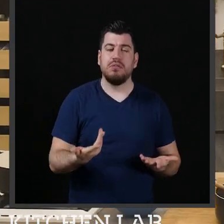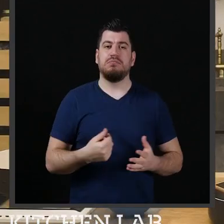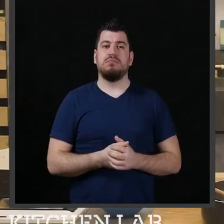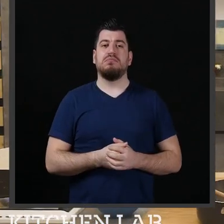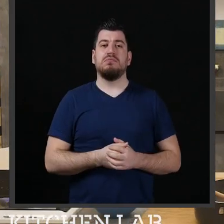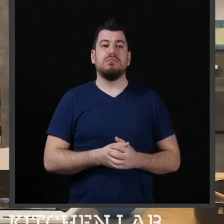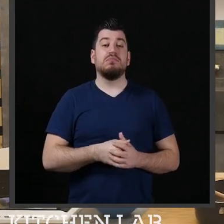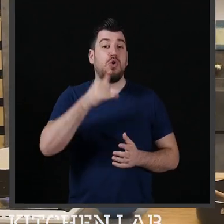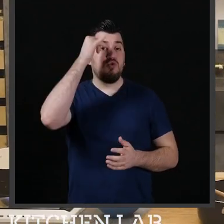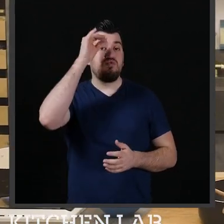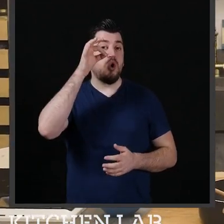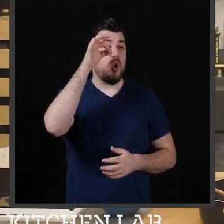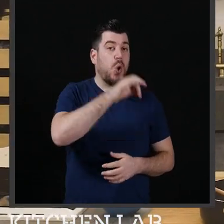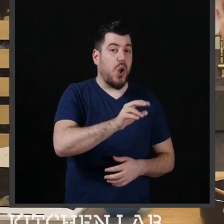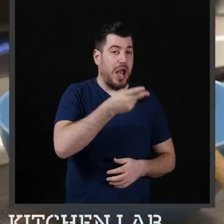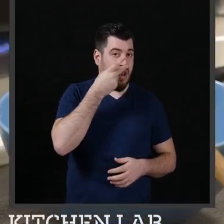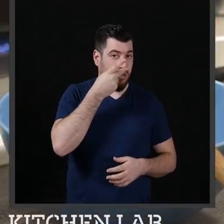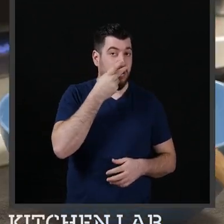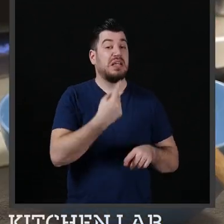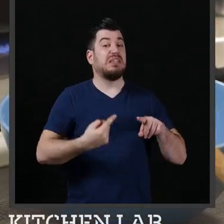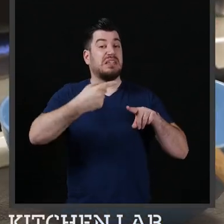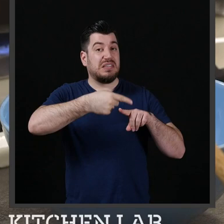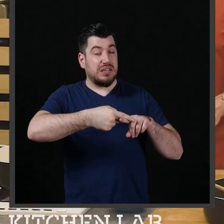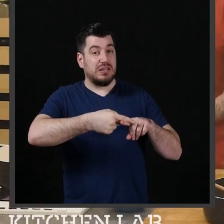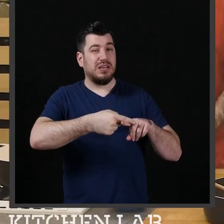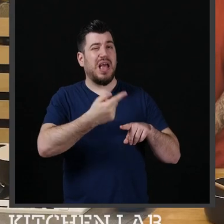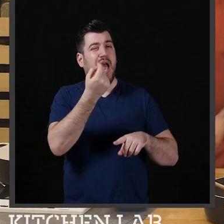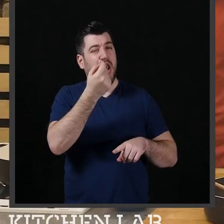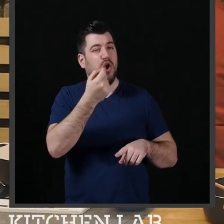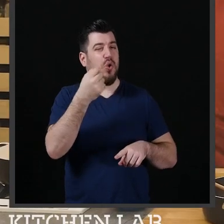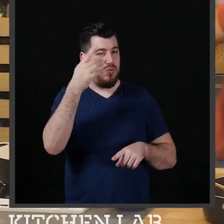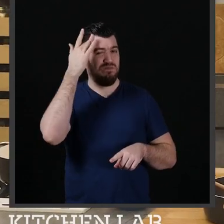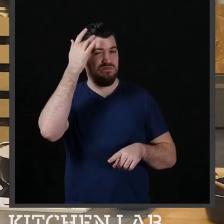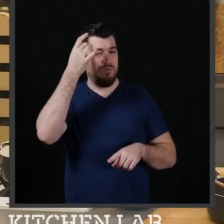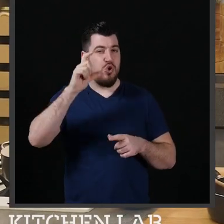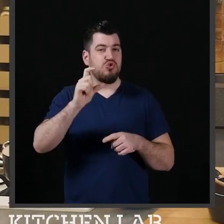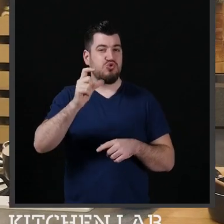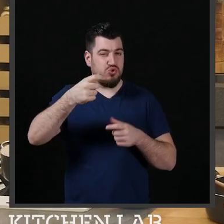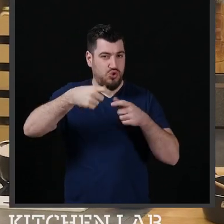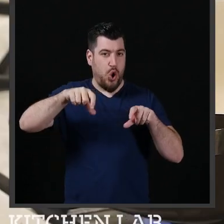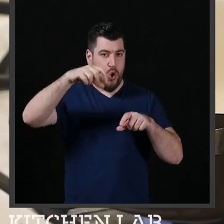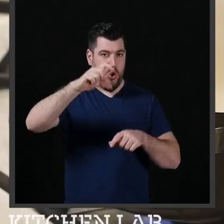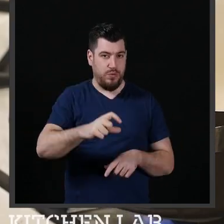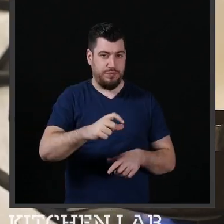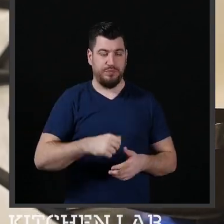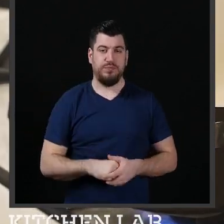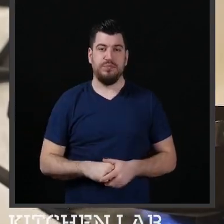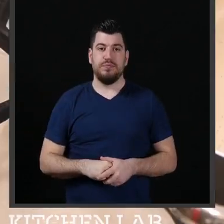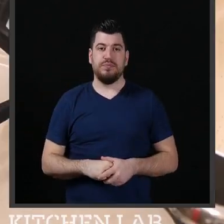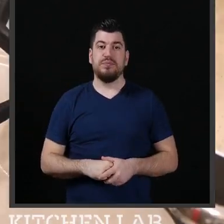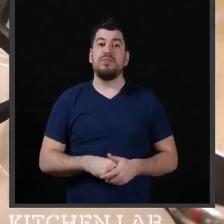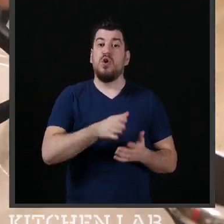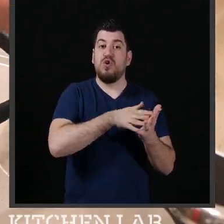λίγο μοσχοκάριδο και επειδή θέλουμε να γκρατιναριστεί από πάνω, θα ρίξουμε και λίγο κρόκ. Τώρα, ρίχνουμε το βούτυρο μέσα στην κατσαρόλα